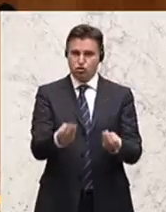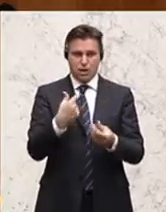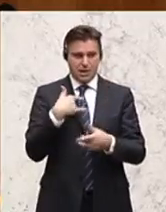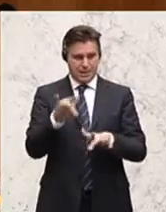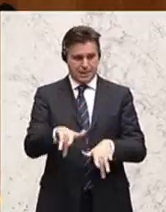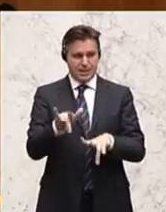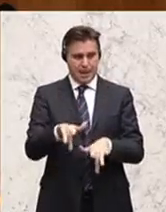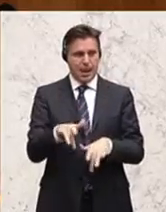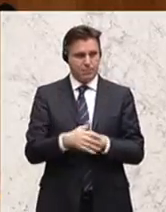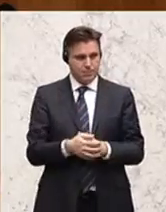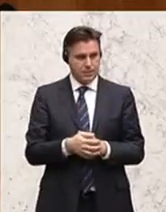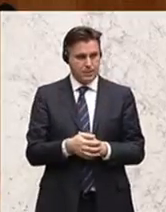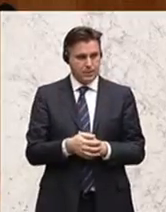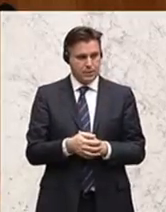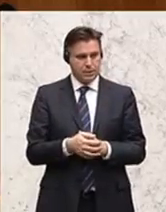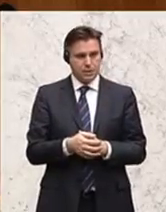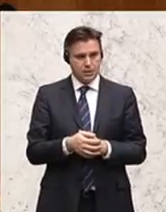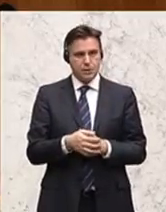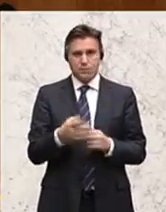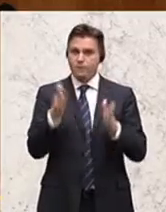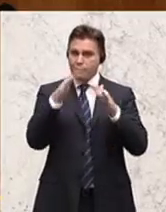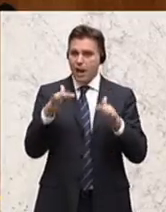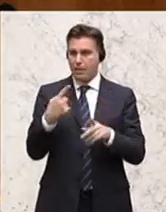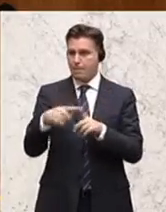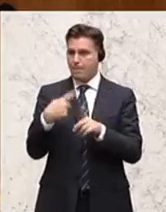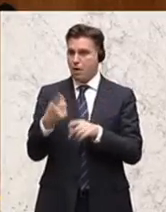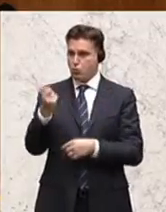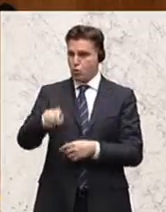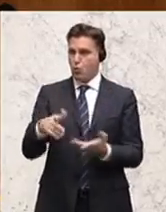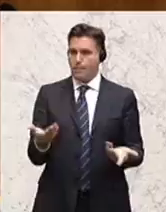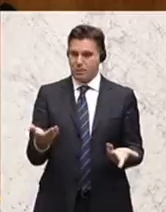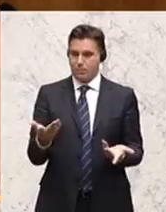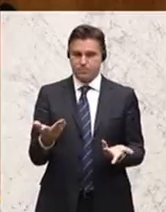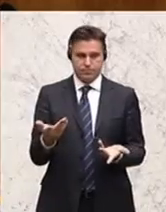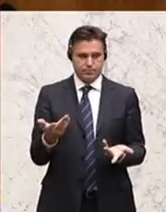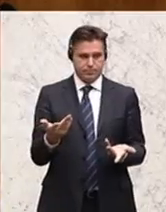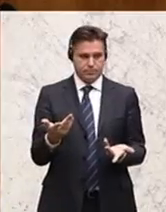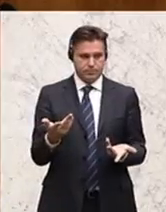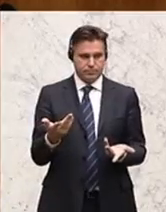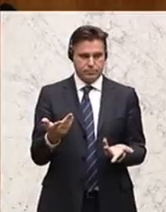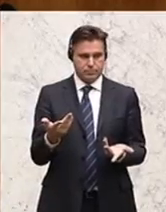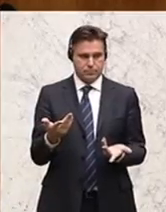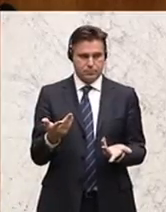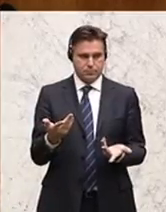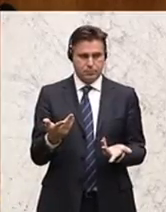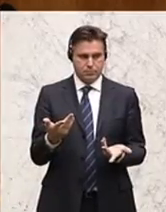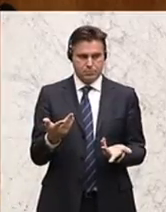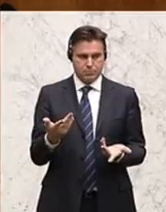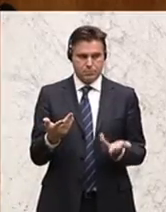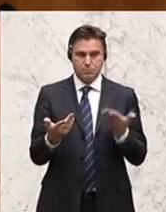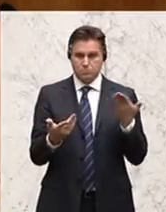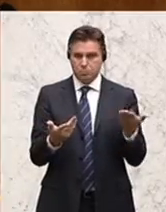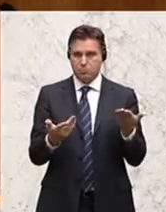mitgebracht. Das steht da vor der Tür. Und zwar, sagst du mal, eine